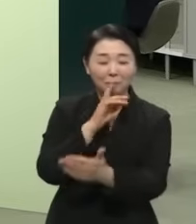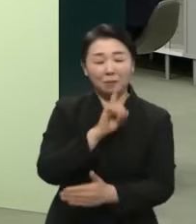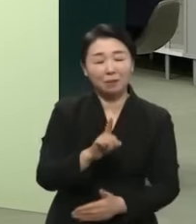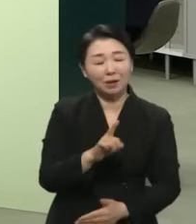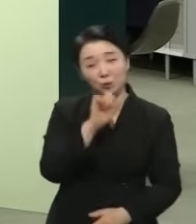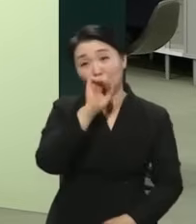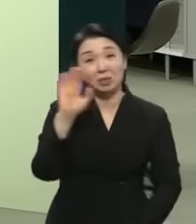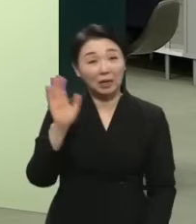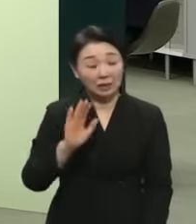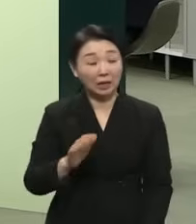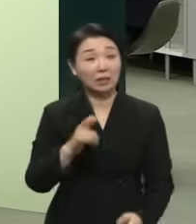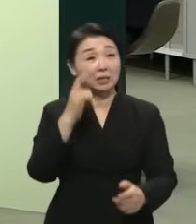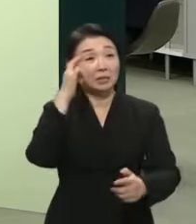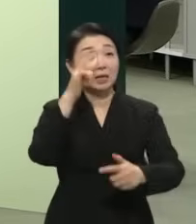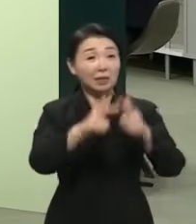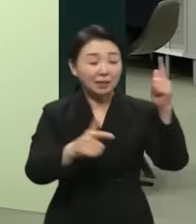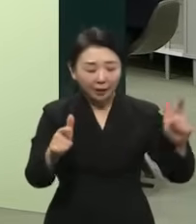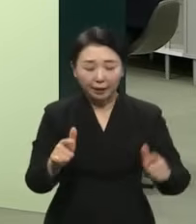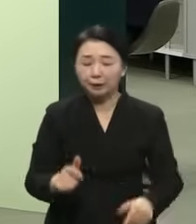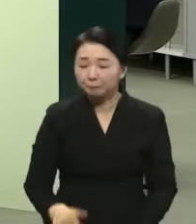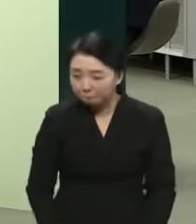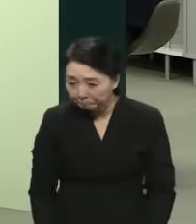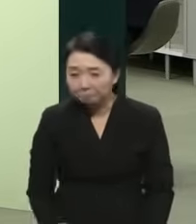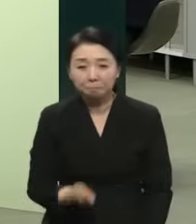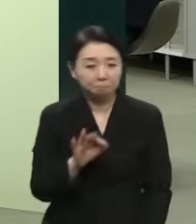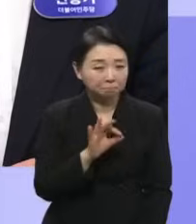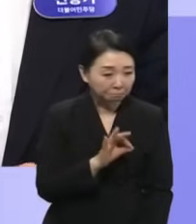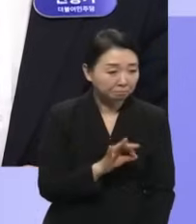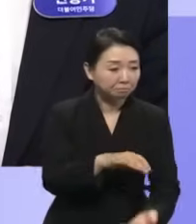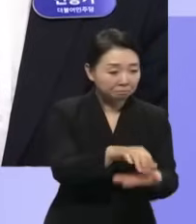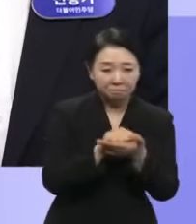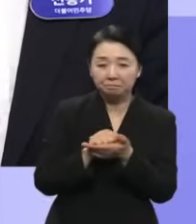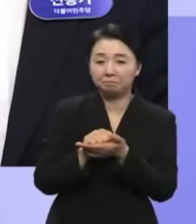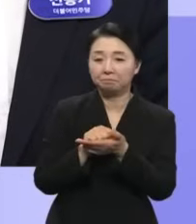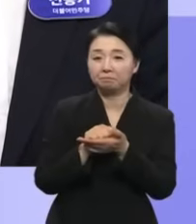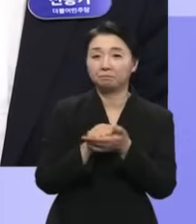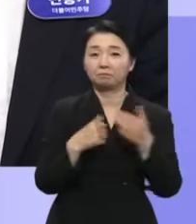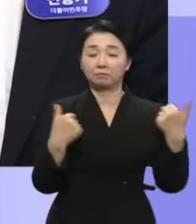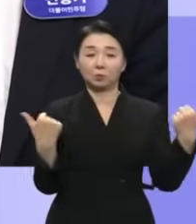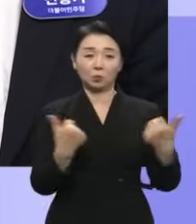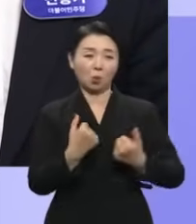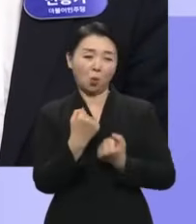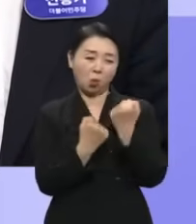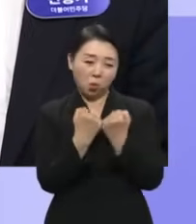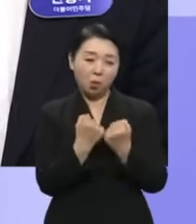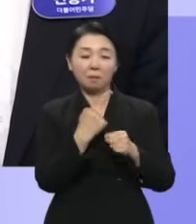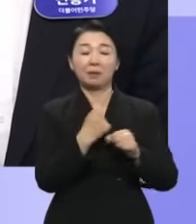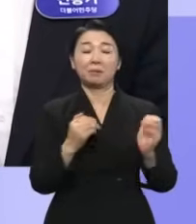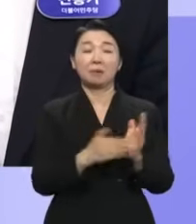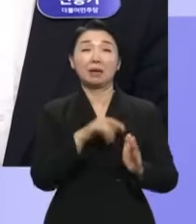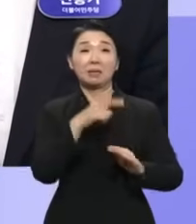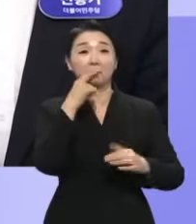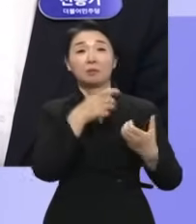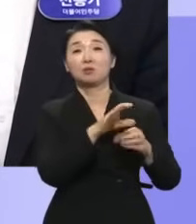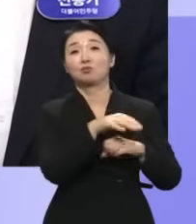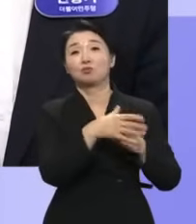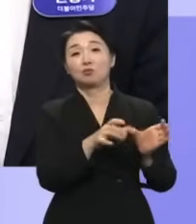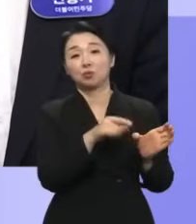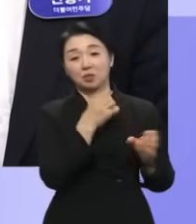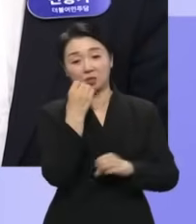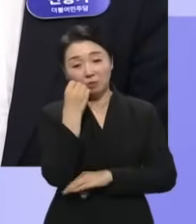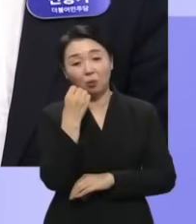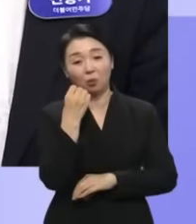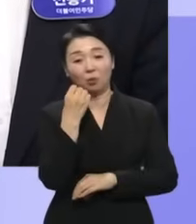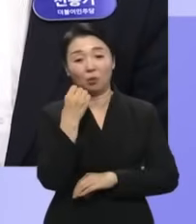의견이 있고 다양한 의견을 다 듣고 그리고 토론과 설득을 통해서 만들어내는 것이 결국에는 민주주의 아니겠습니까 민주주의의 가장 큰